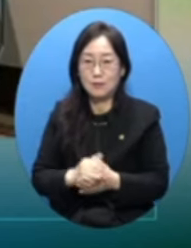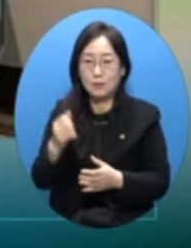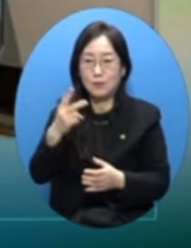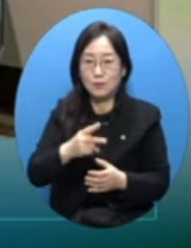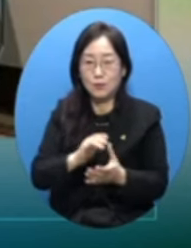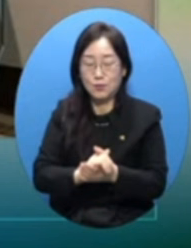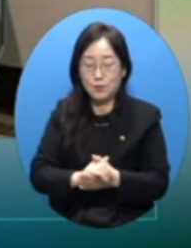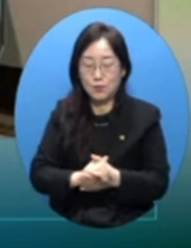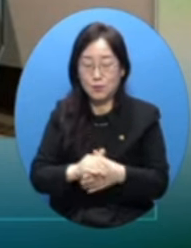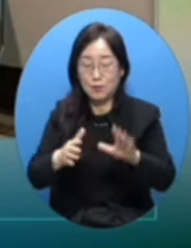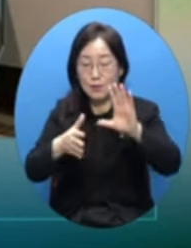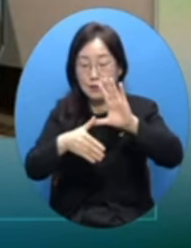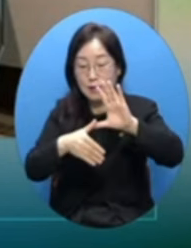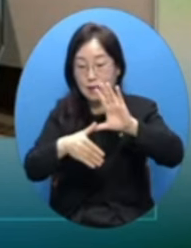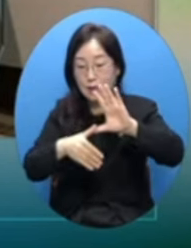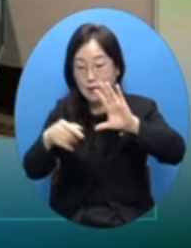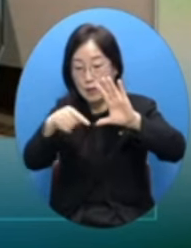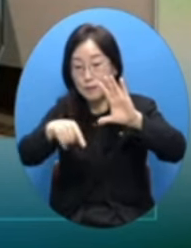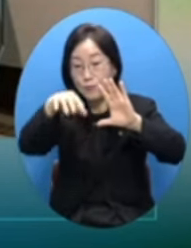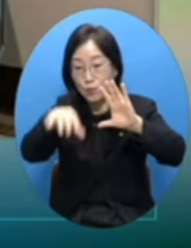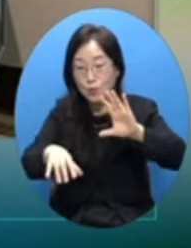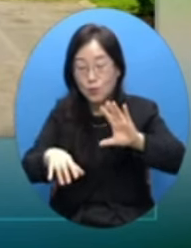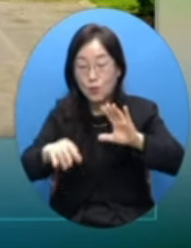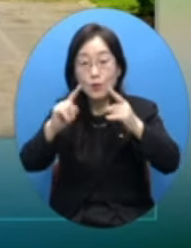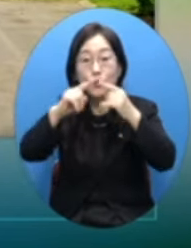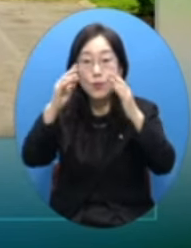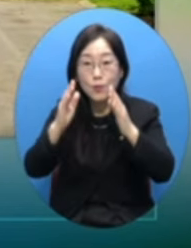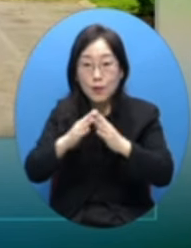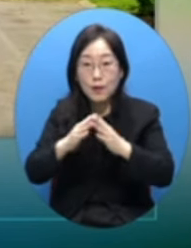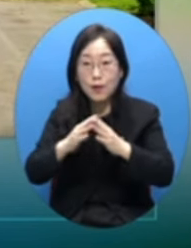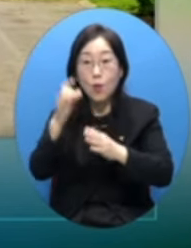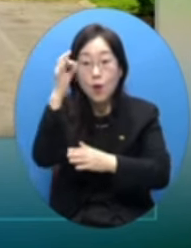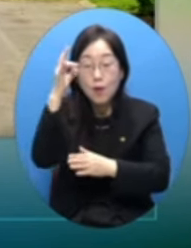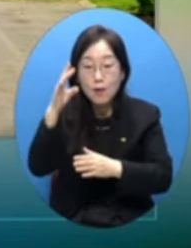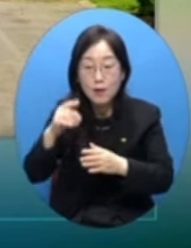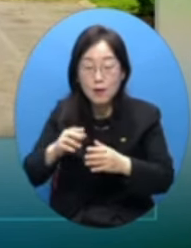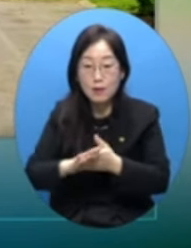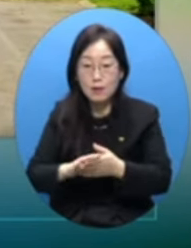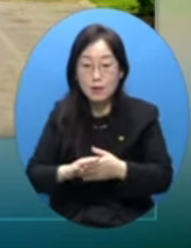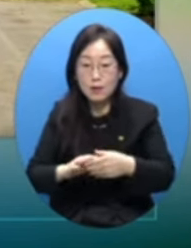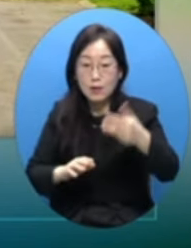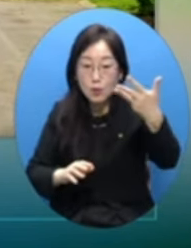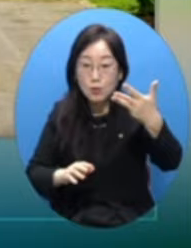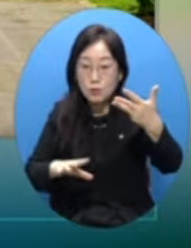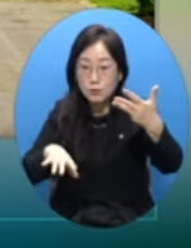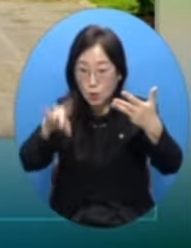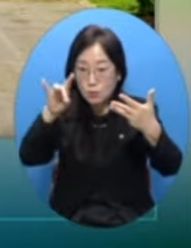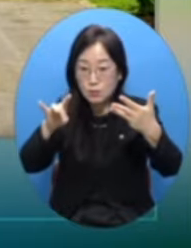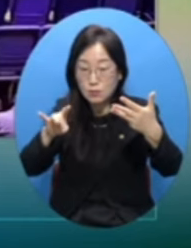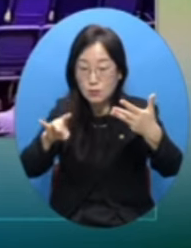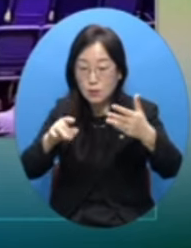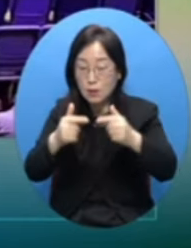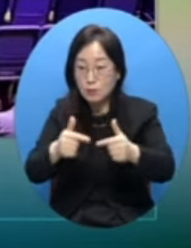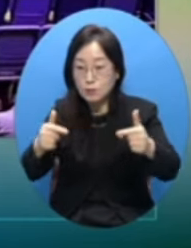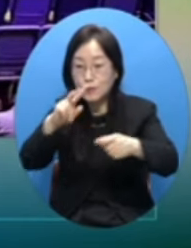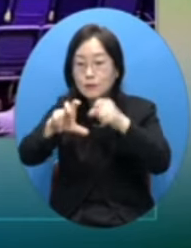섬기던 그 탐슨 스테이션 철치가 8명에서 2,000명으로 교회가 봉했어요. 지난 25년